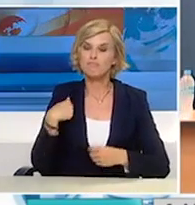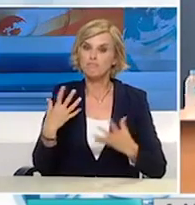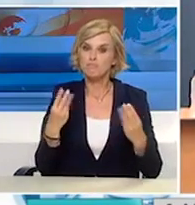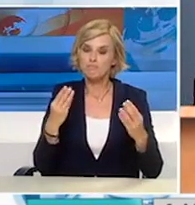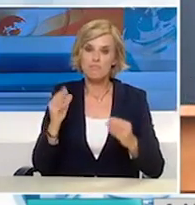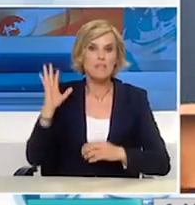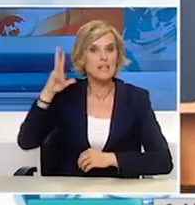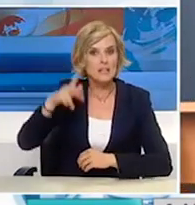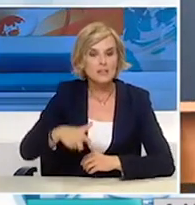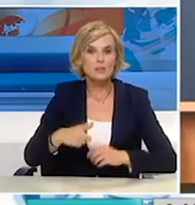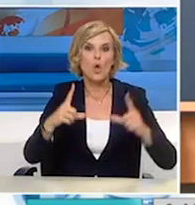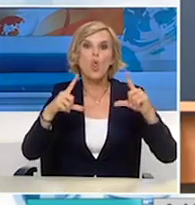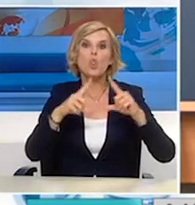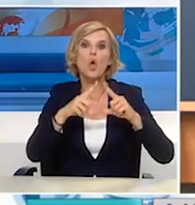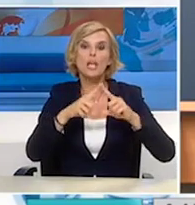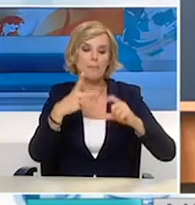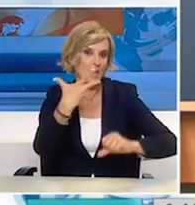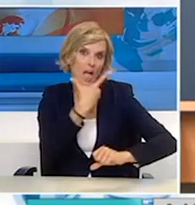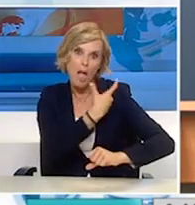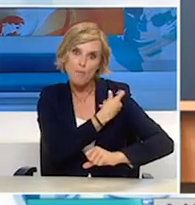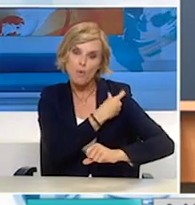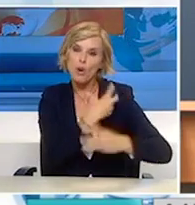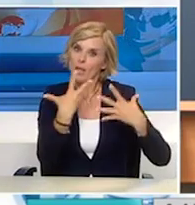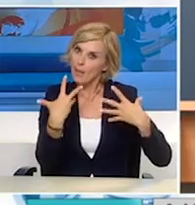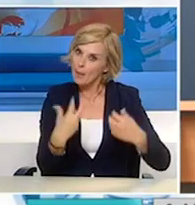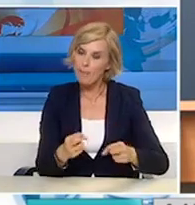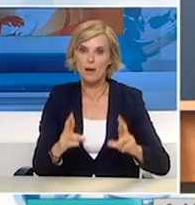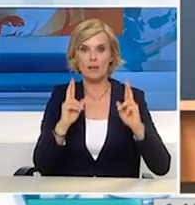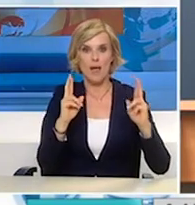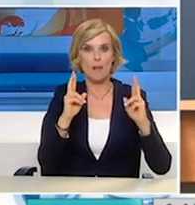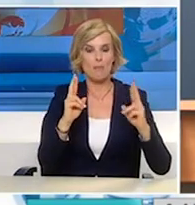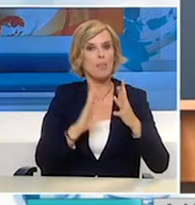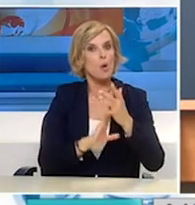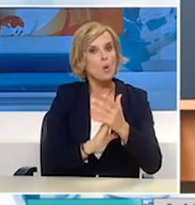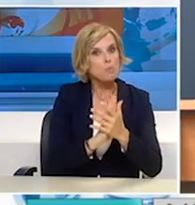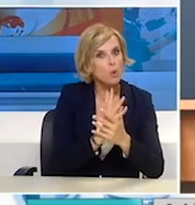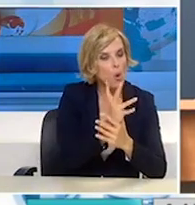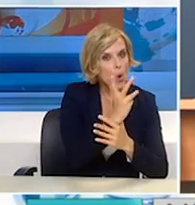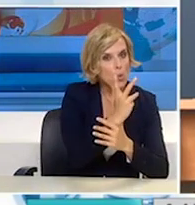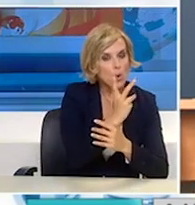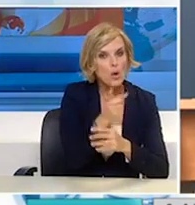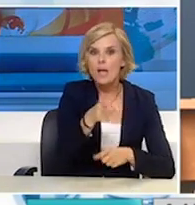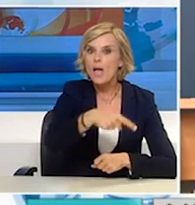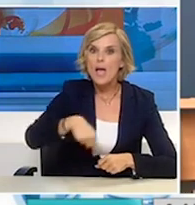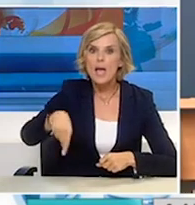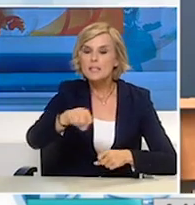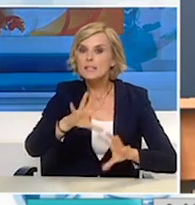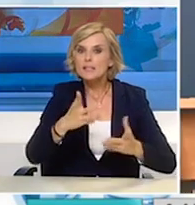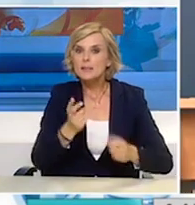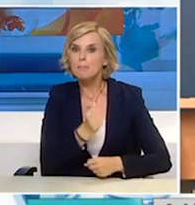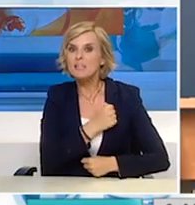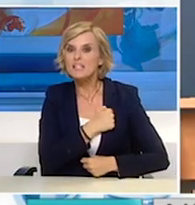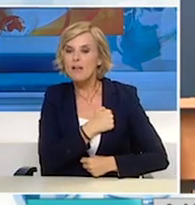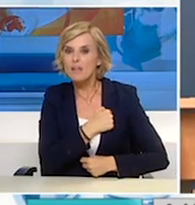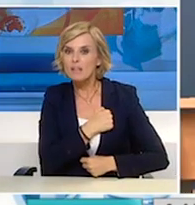την κλινική δοκιμή εμβολίου έναντι του κορονοϊού. Με βάση την πρόοδο που γίνεται σε αυτόν τον τομέα, έχει αναθεωρηθεί το χρονοδιάγραμμα των